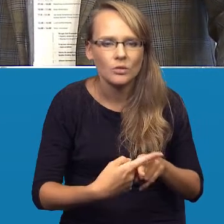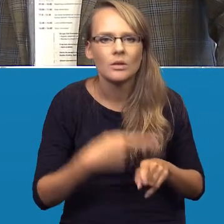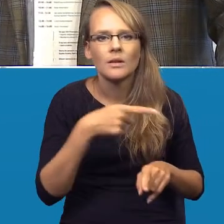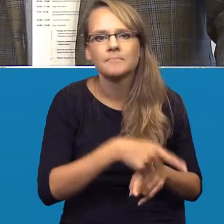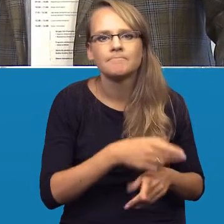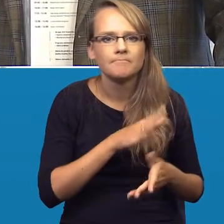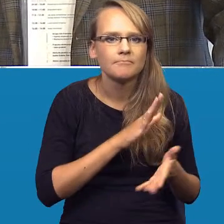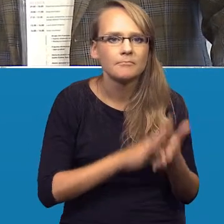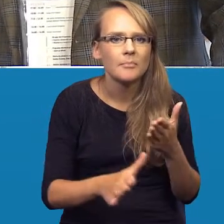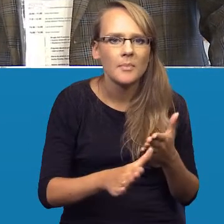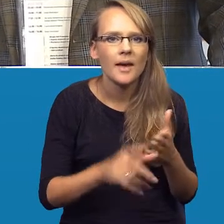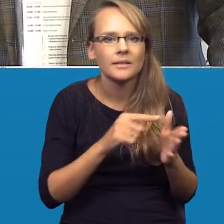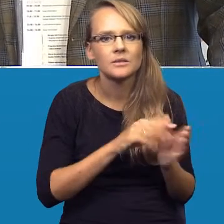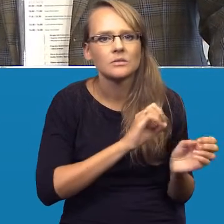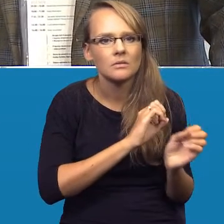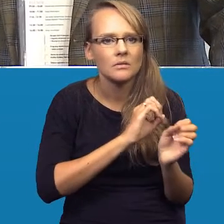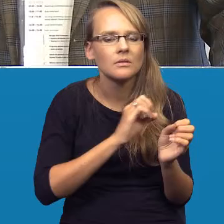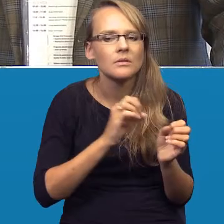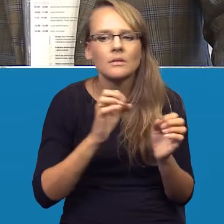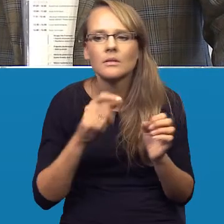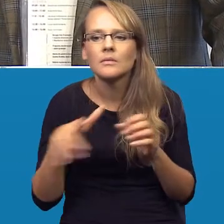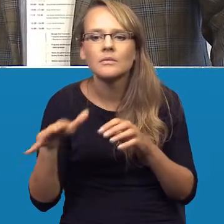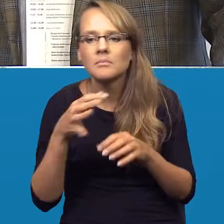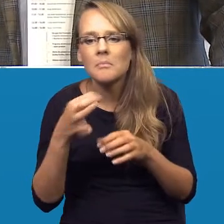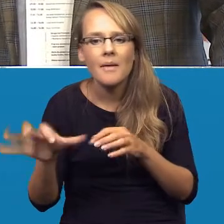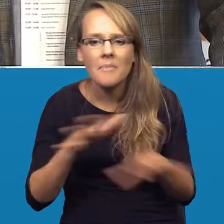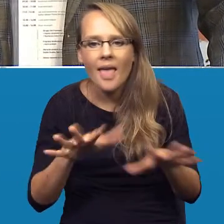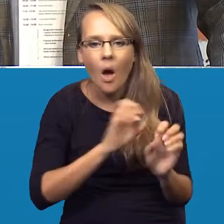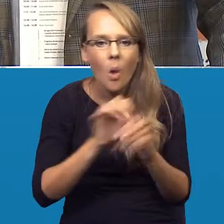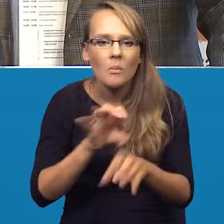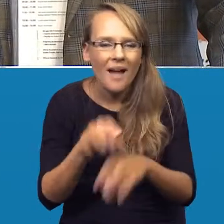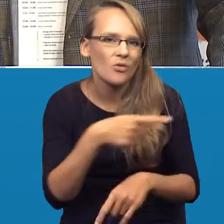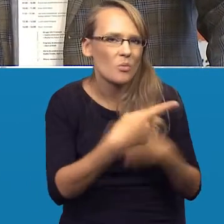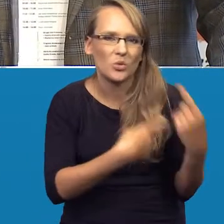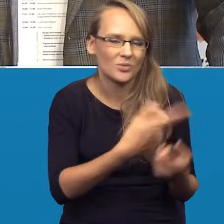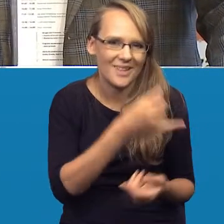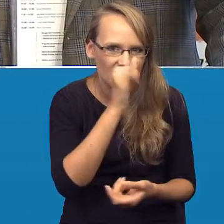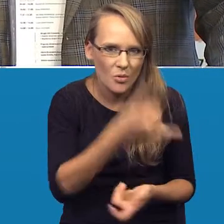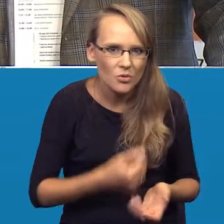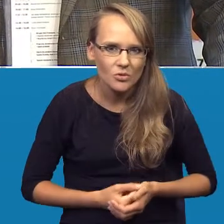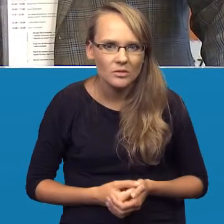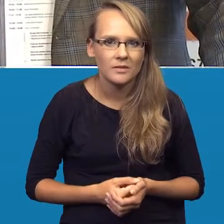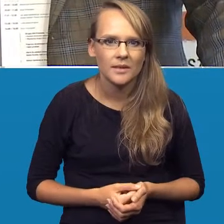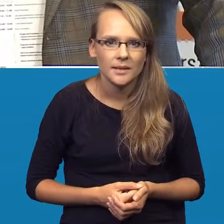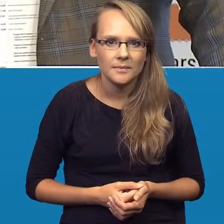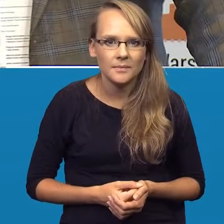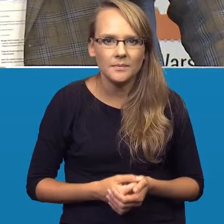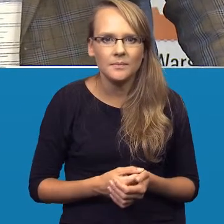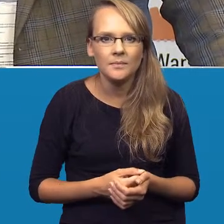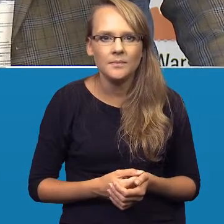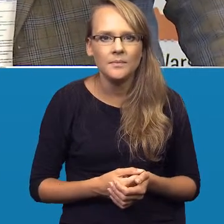odpowiedniego deponowania tych odpadów produkcja no, będzie niemożliwa. Natomiast